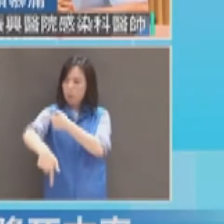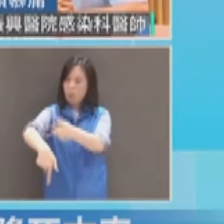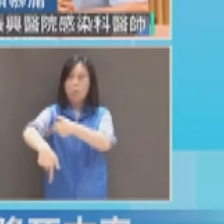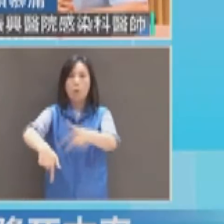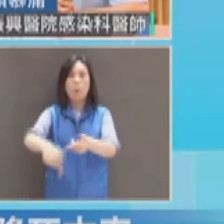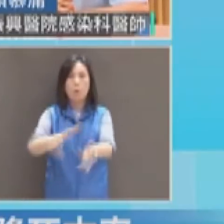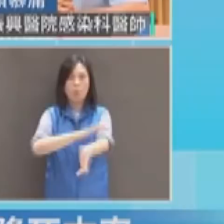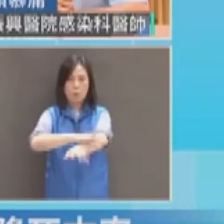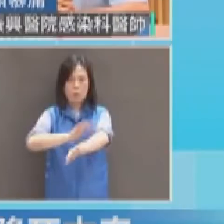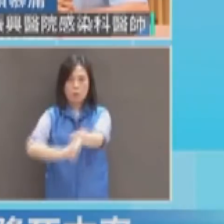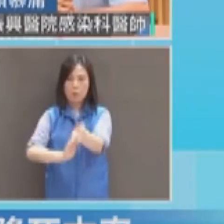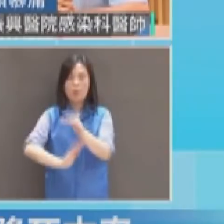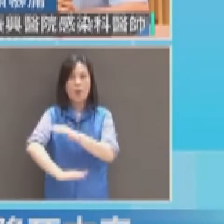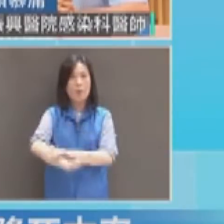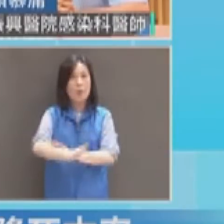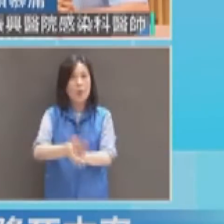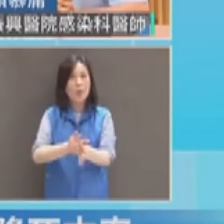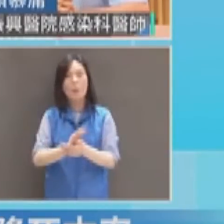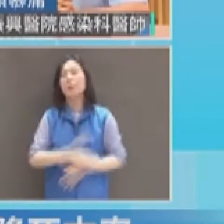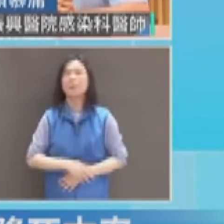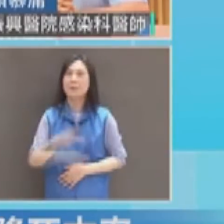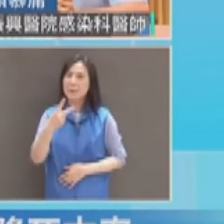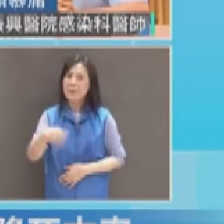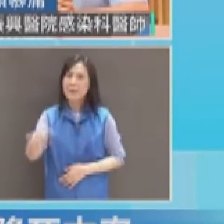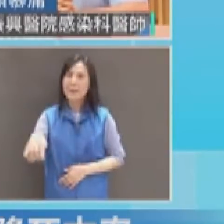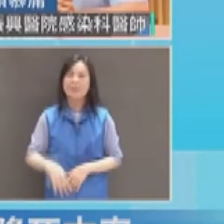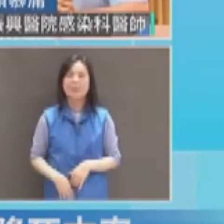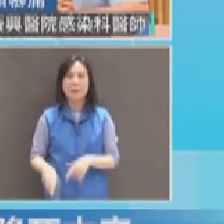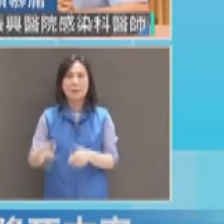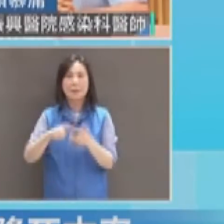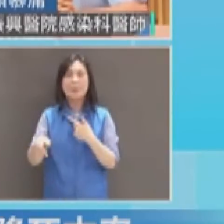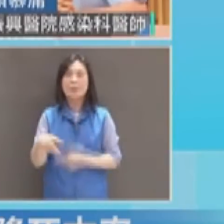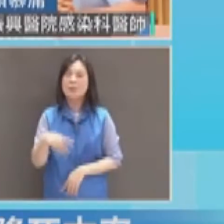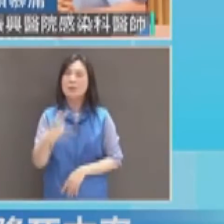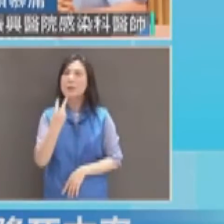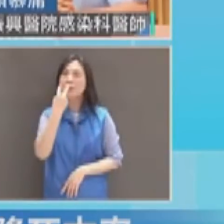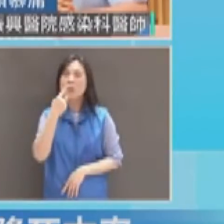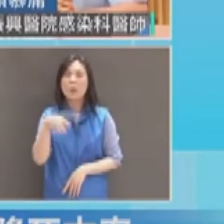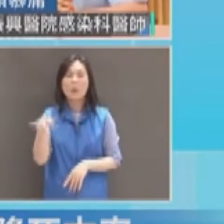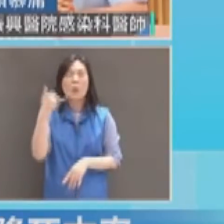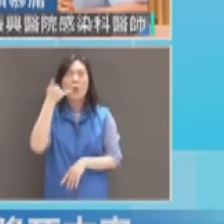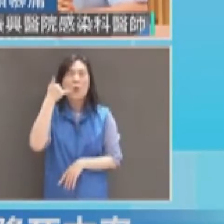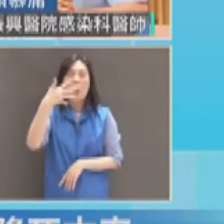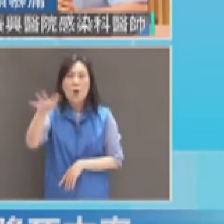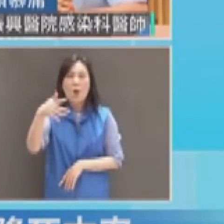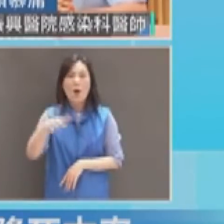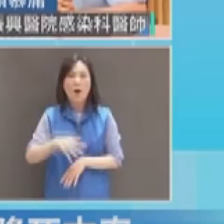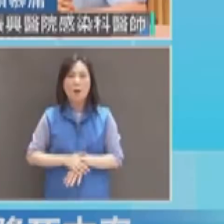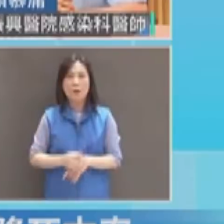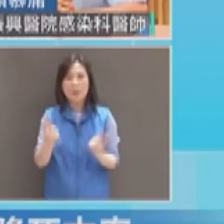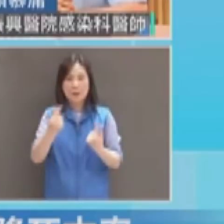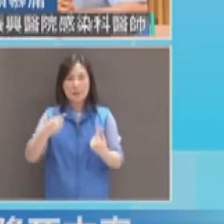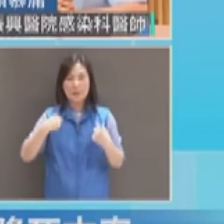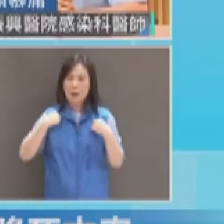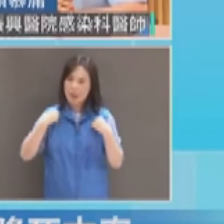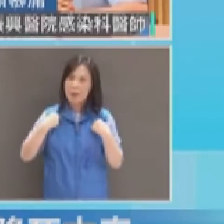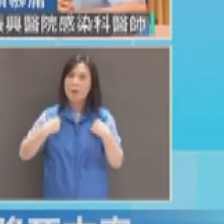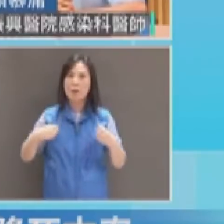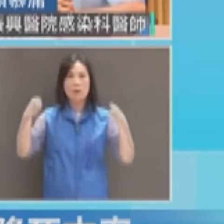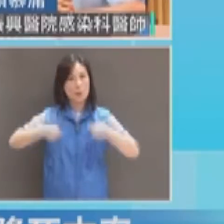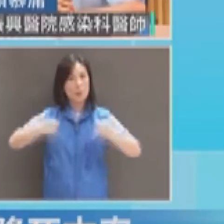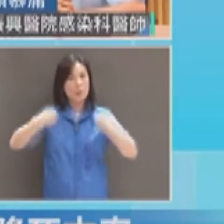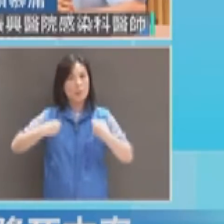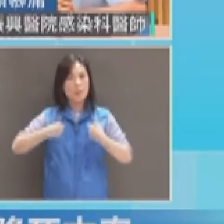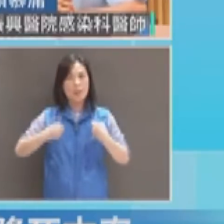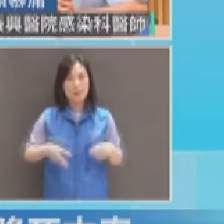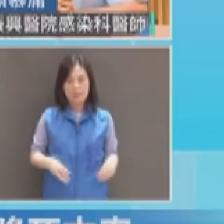下来有另外一瓶，哦，是这个次氯酸水，那就可以你刚刚有暴露的那些风险，像你的衣物你的背包，哦，你